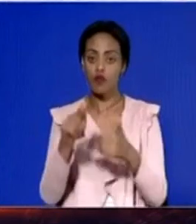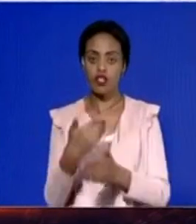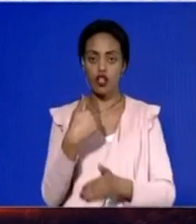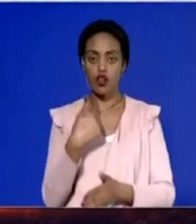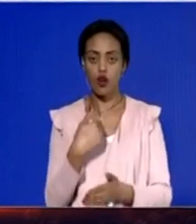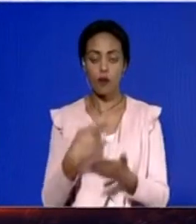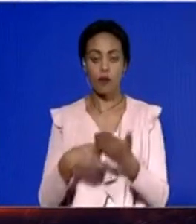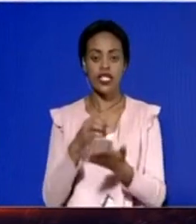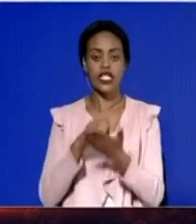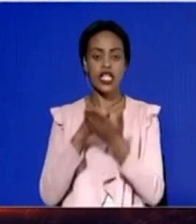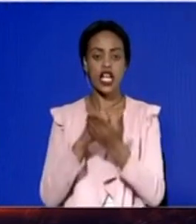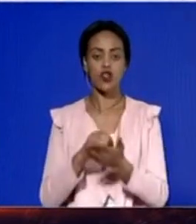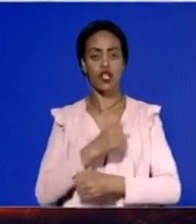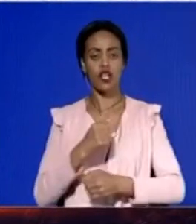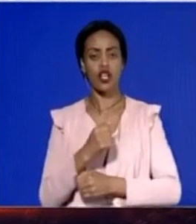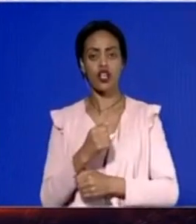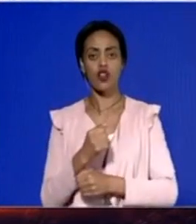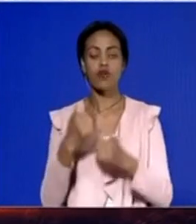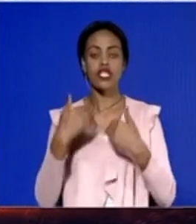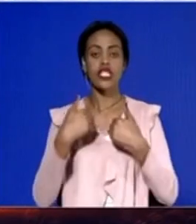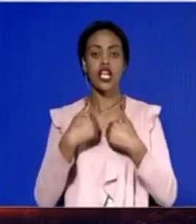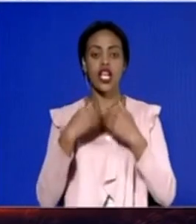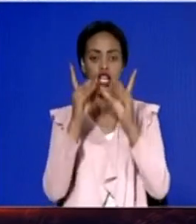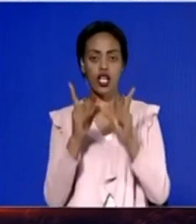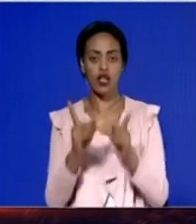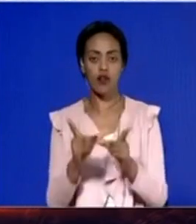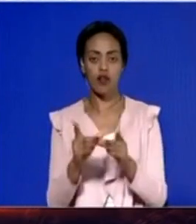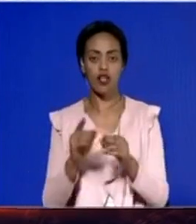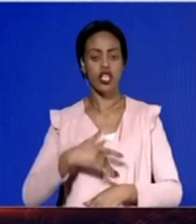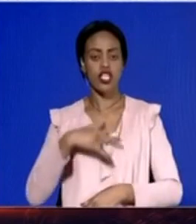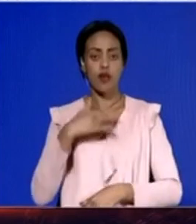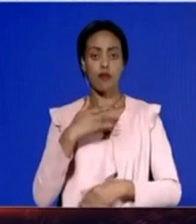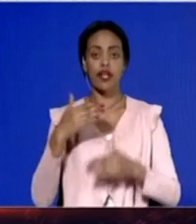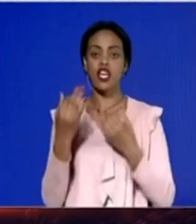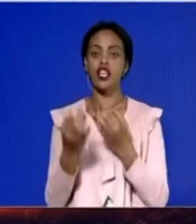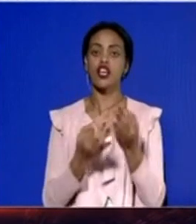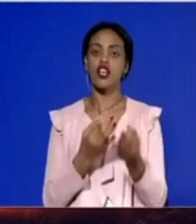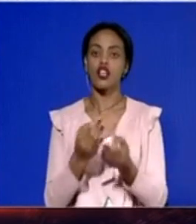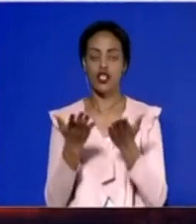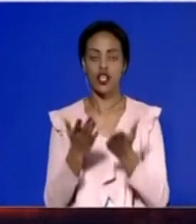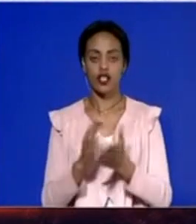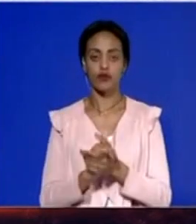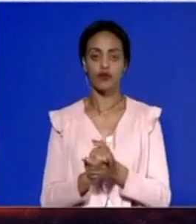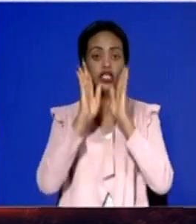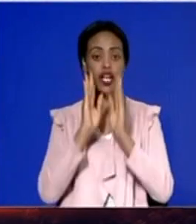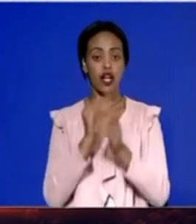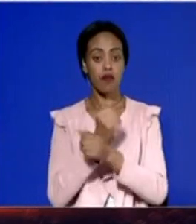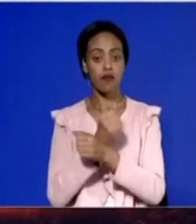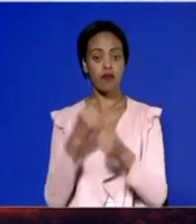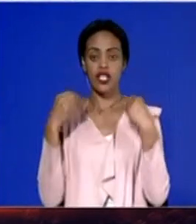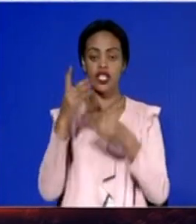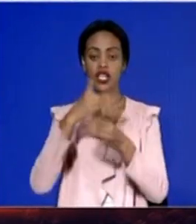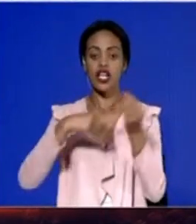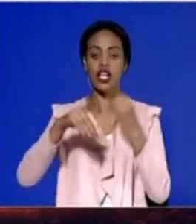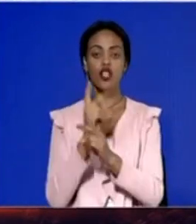በዚ ጽንዓትኩምን ሕራነኹምን ዘለኒ ክብርን ተሰምዐን ደስታን ክገልጸልኩም ይደሊ። ሰላምን ድሕንነትን ክልልና